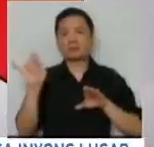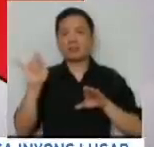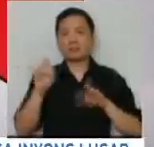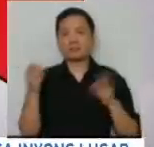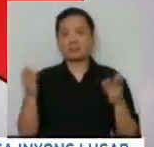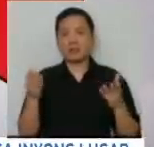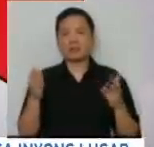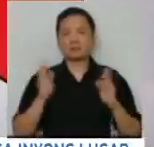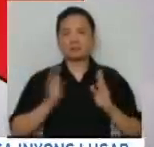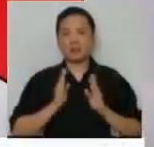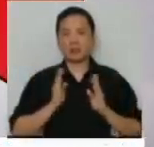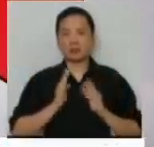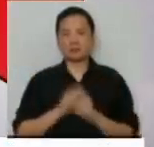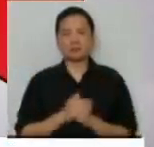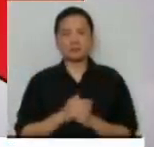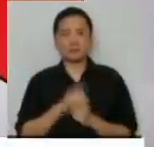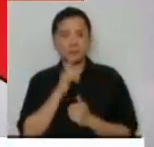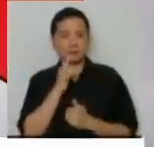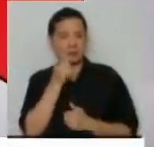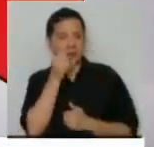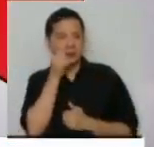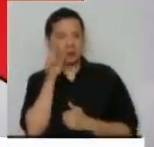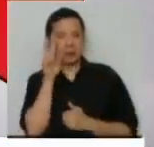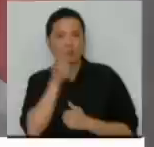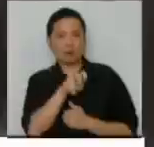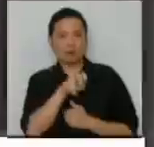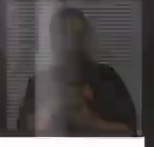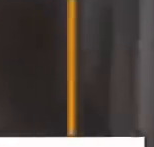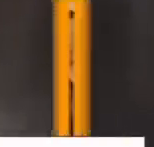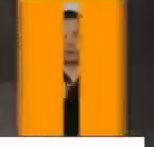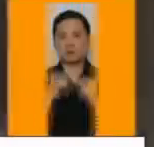yan, nahuli cam. Narito ang unang balita.